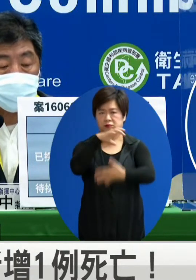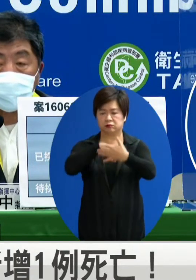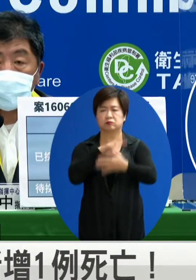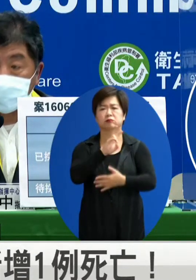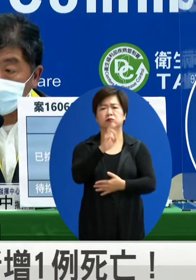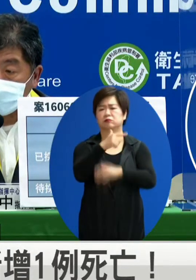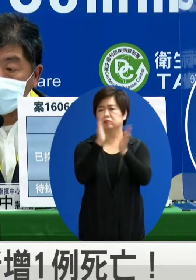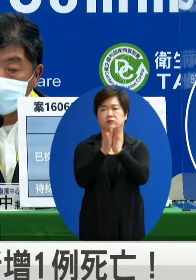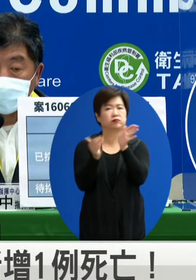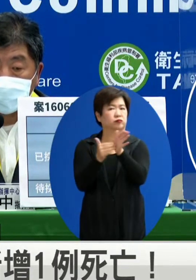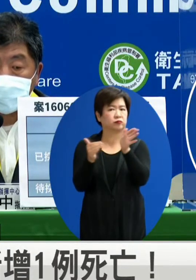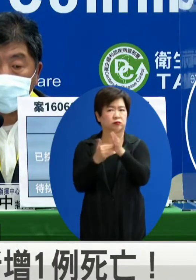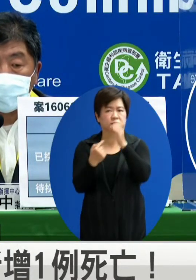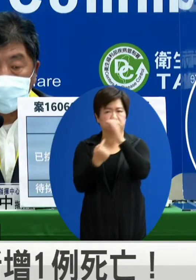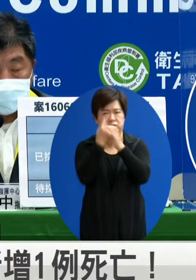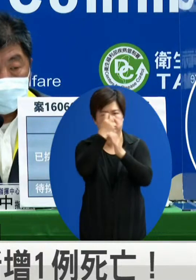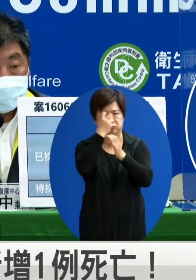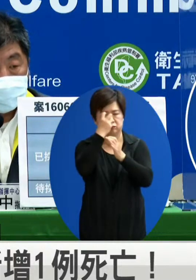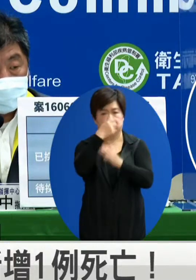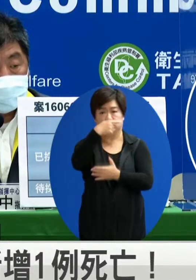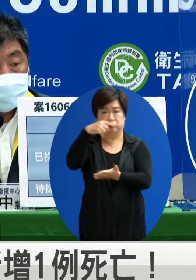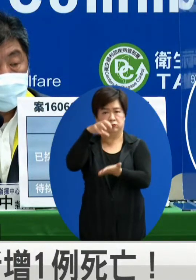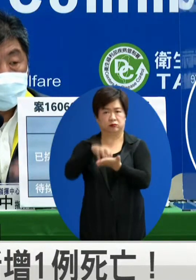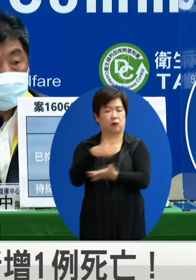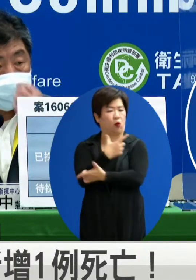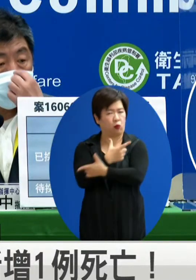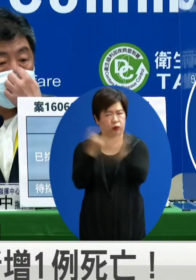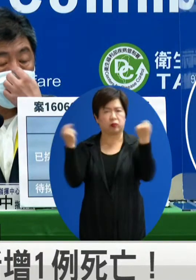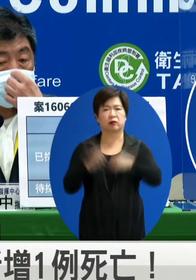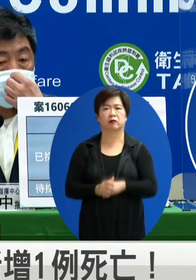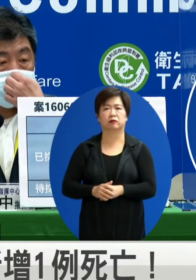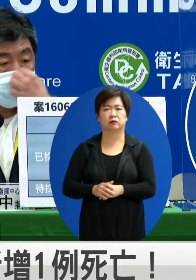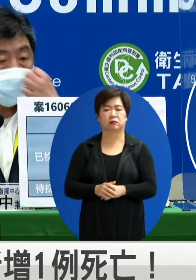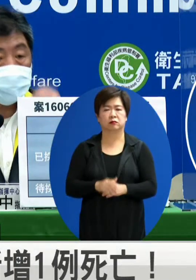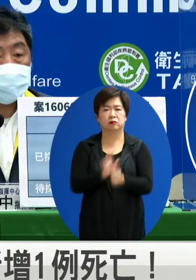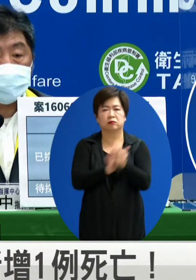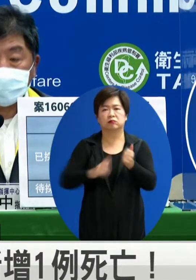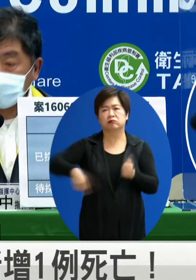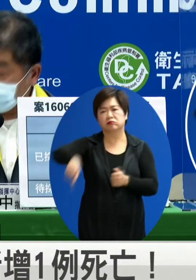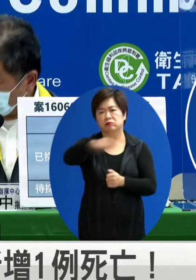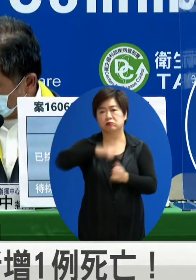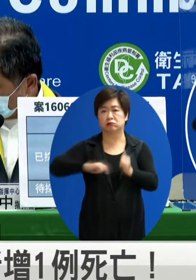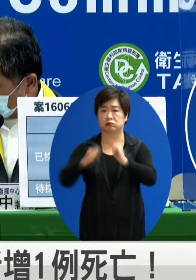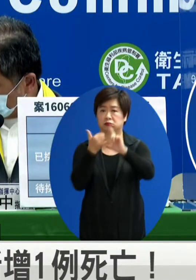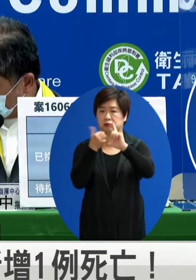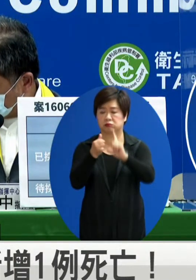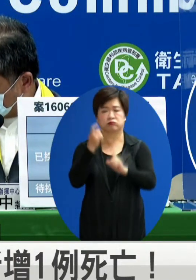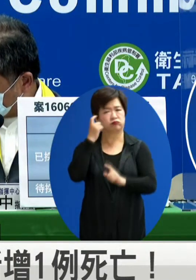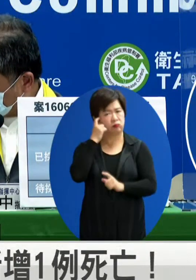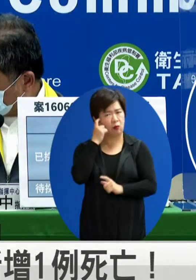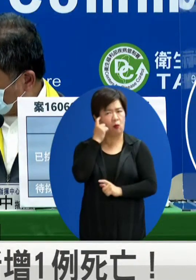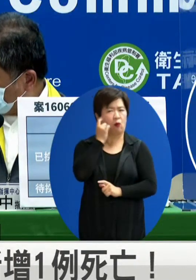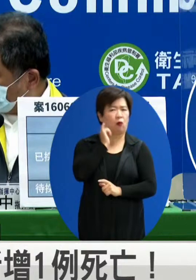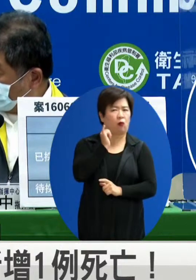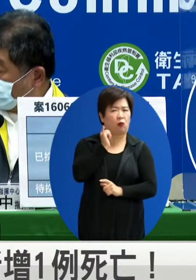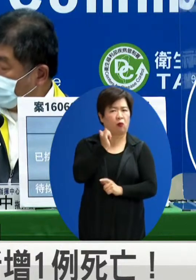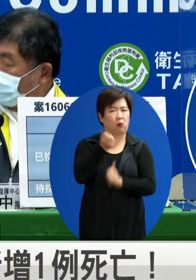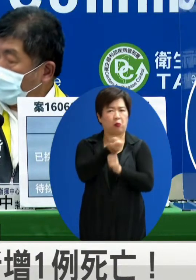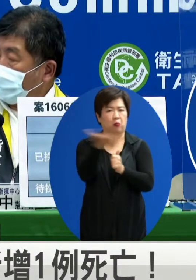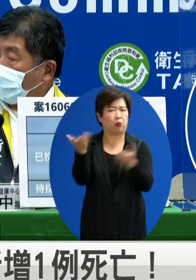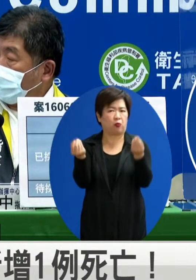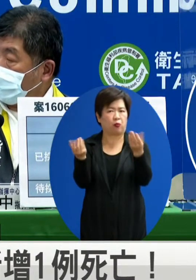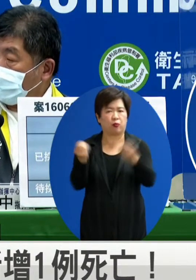了26人，那全部都是阴性。好，那这个案子对于周遭来讲，应该对社区的影响哈，应该看起来是比较好